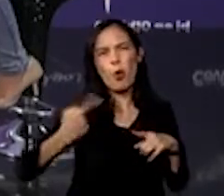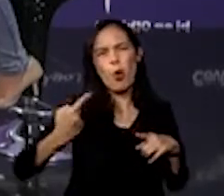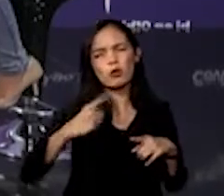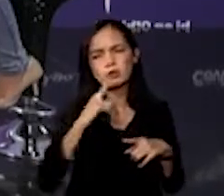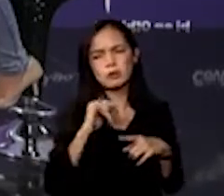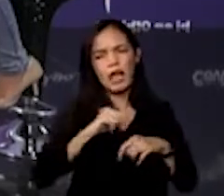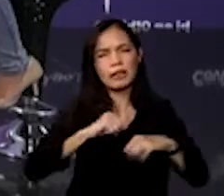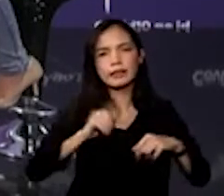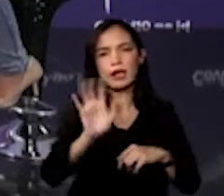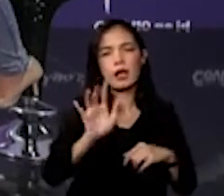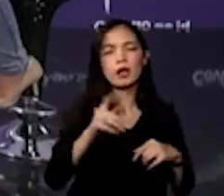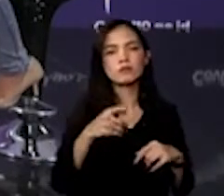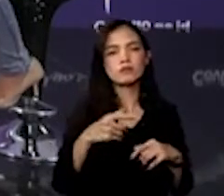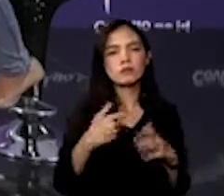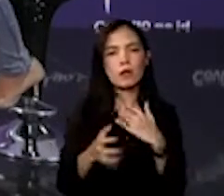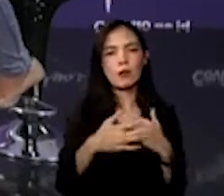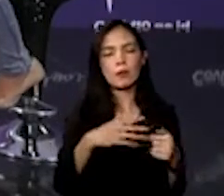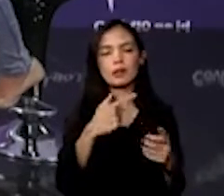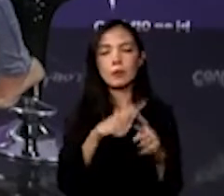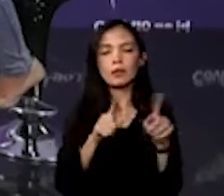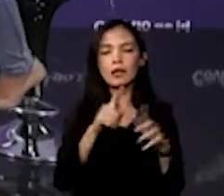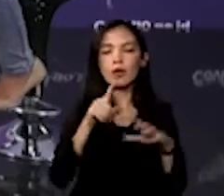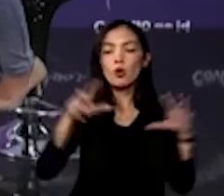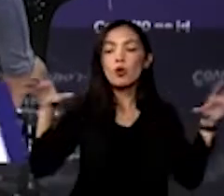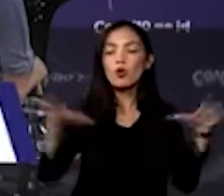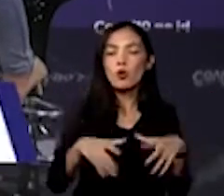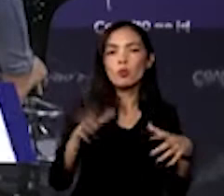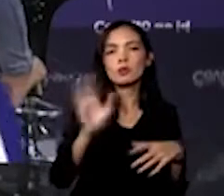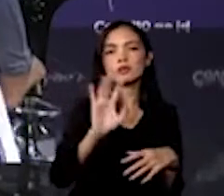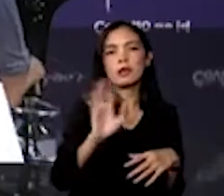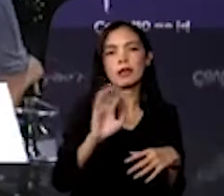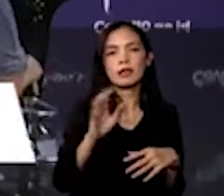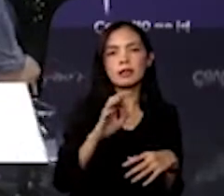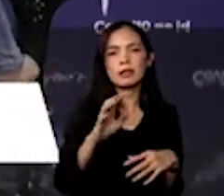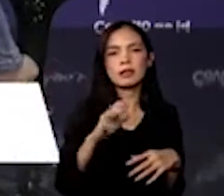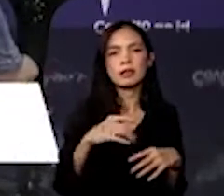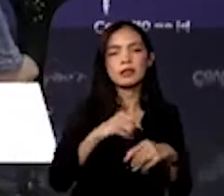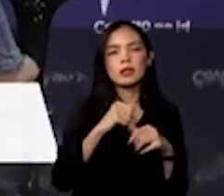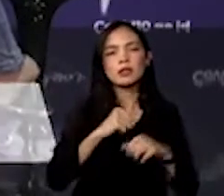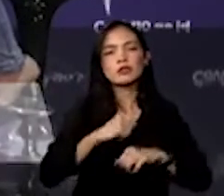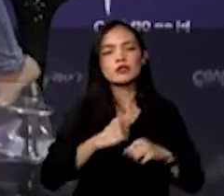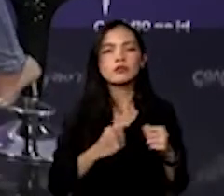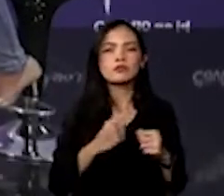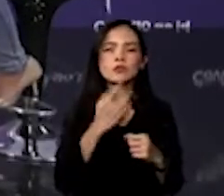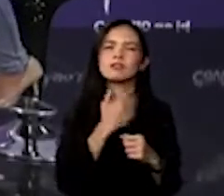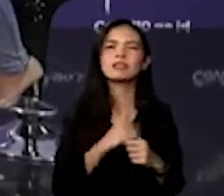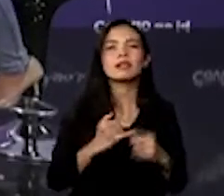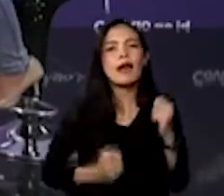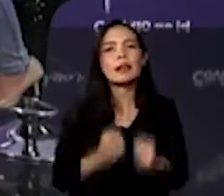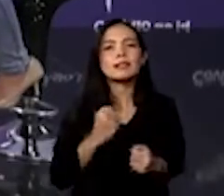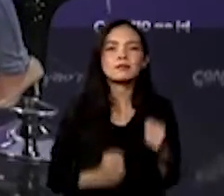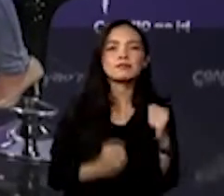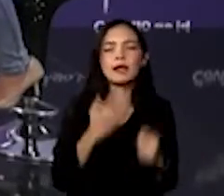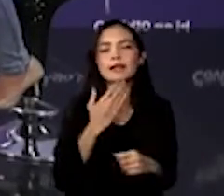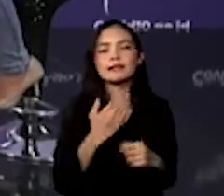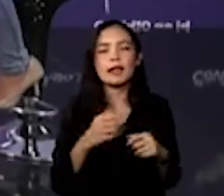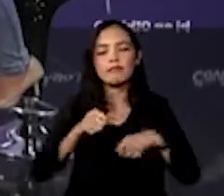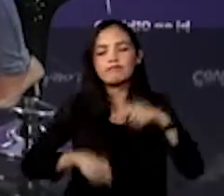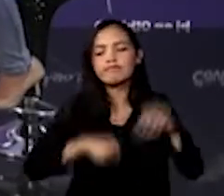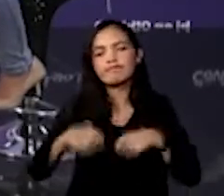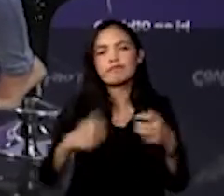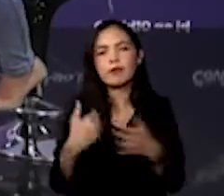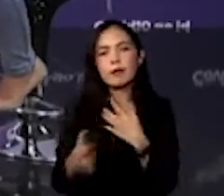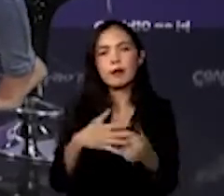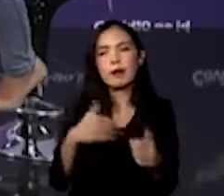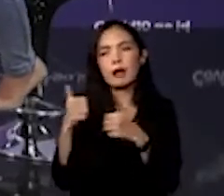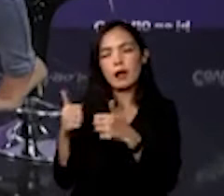olahraga yang kumpul-kumpul lah yang bergu kita-kita jogging-jogging kayak tadi cycling itu bagus untuk aerobik